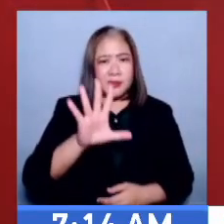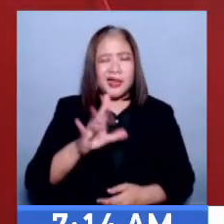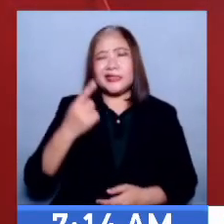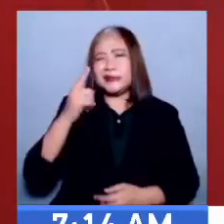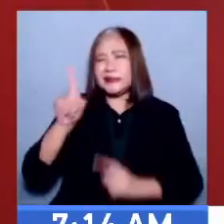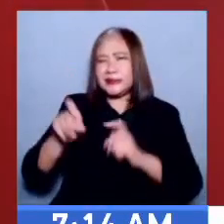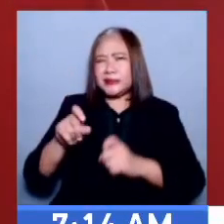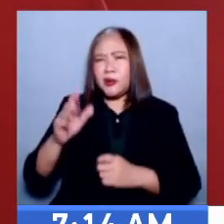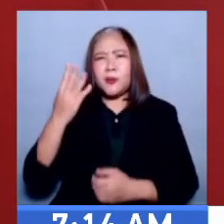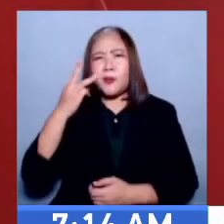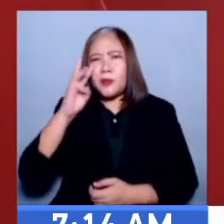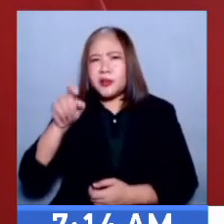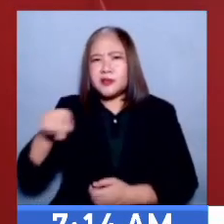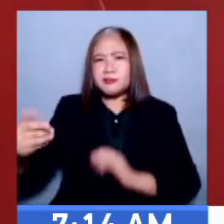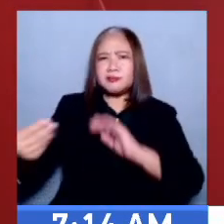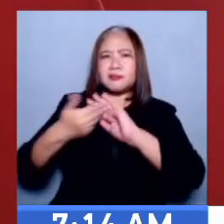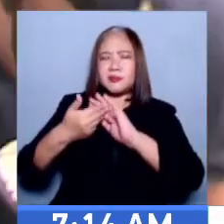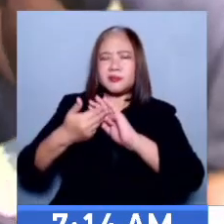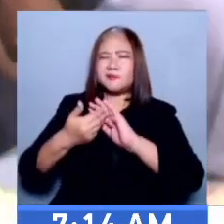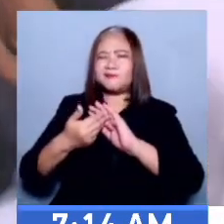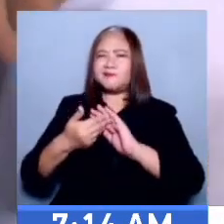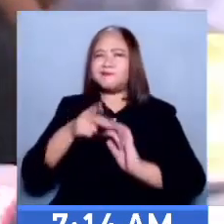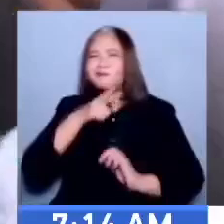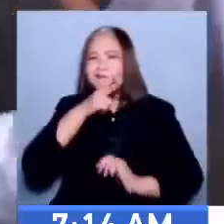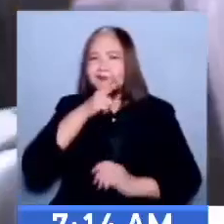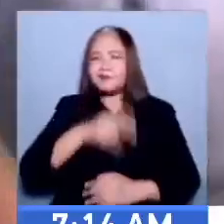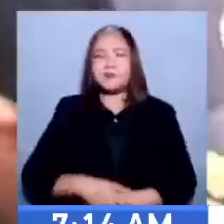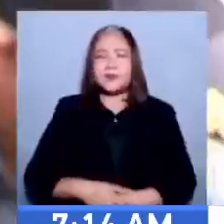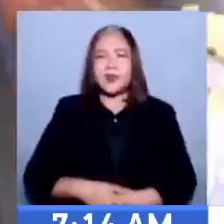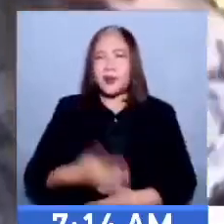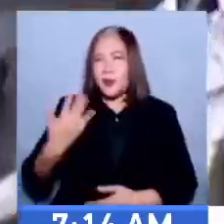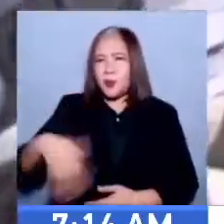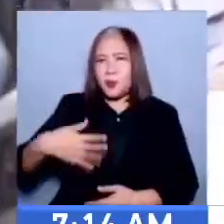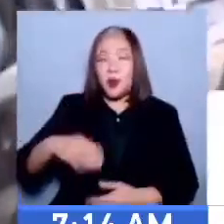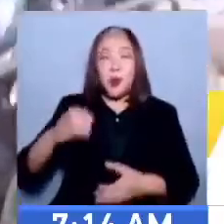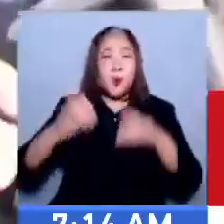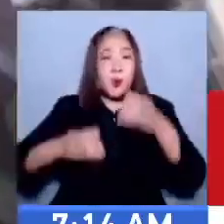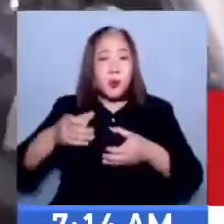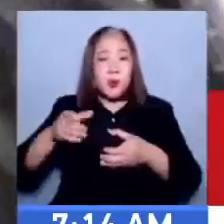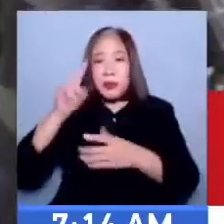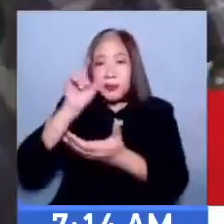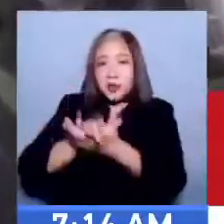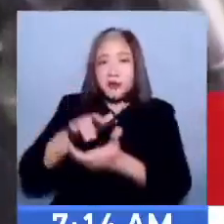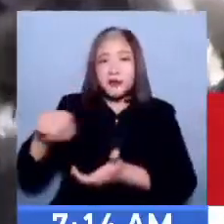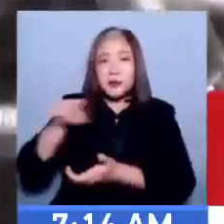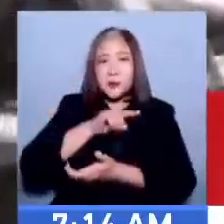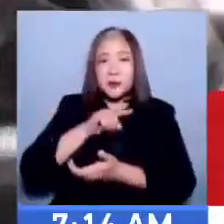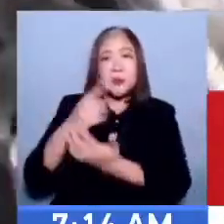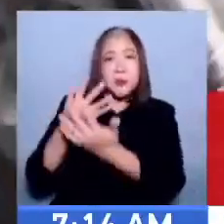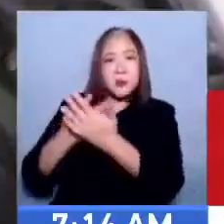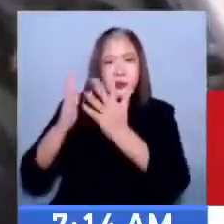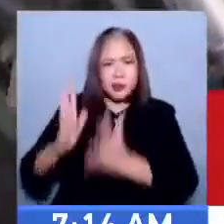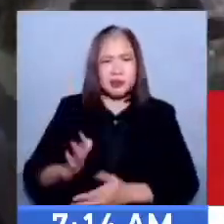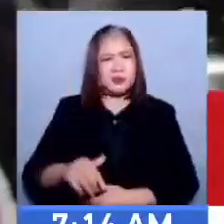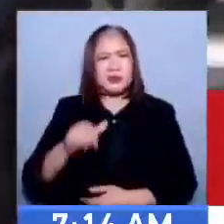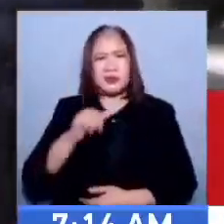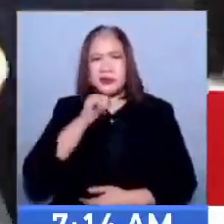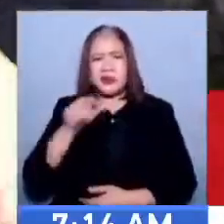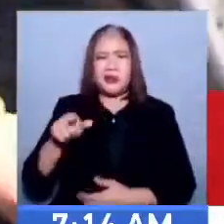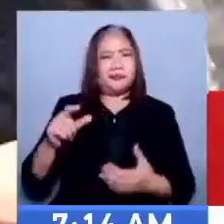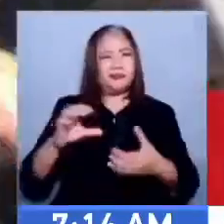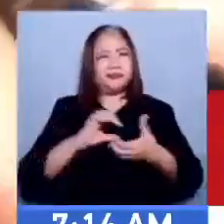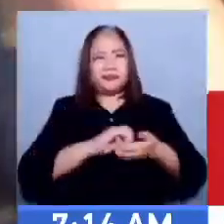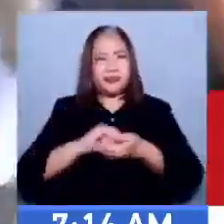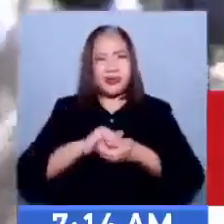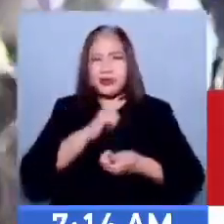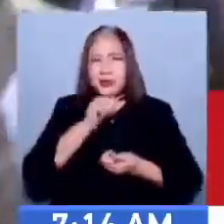sa kanya. Masyado raw binigyan ng bigat ng korte ang testimonya ng mga inmate na hindi naman daw corroborated o pinatotohanan